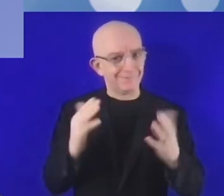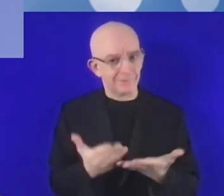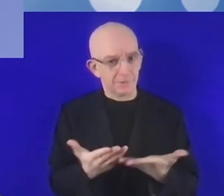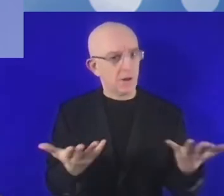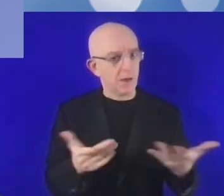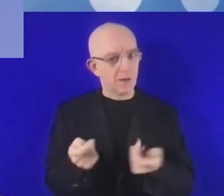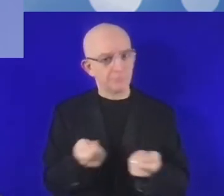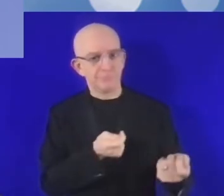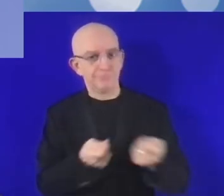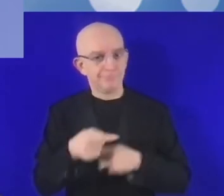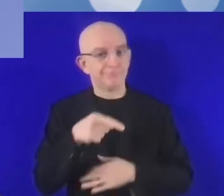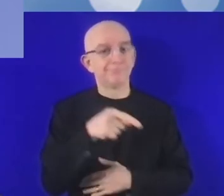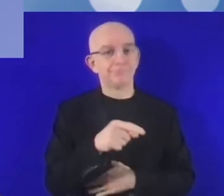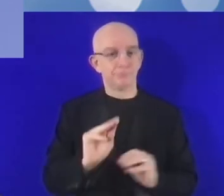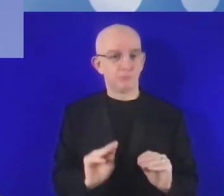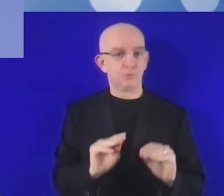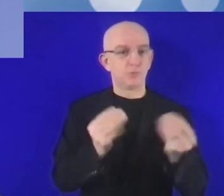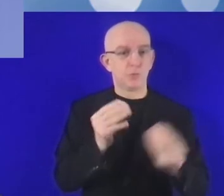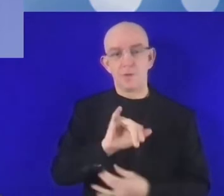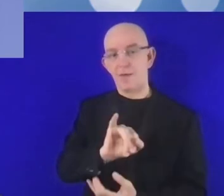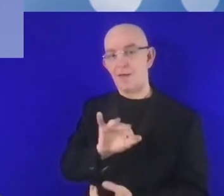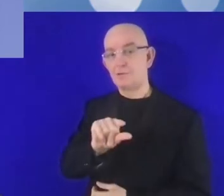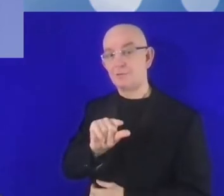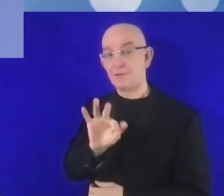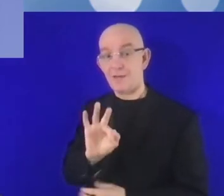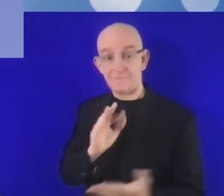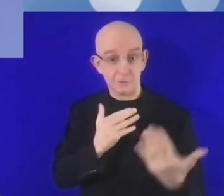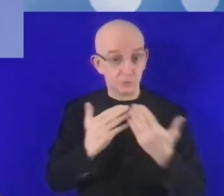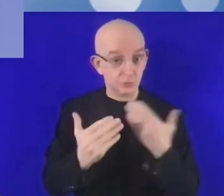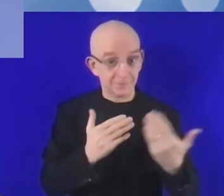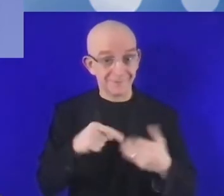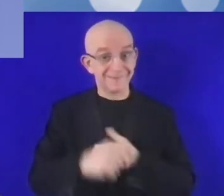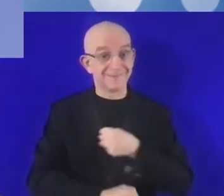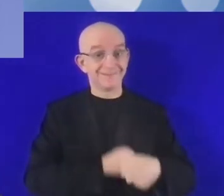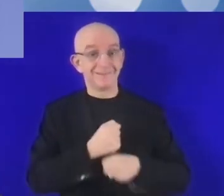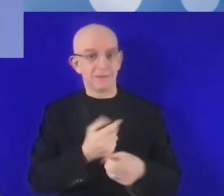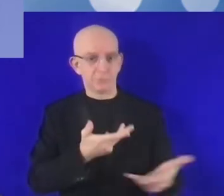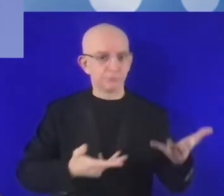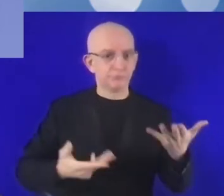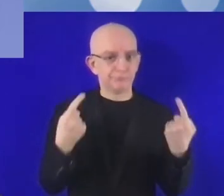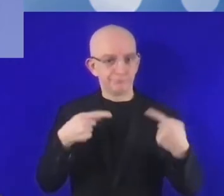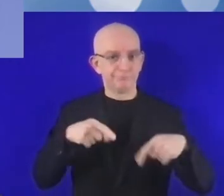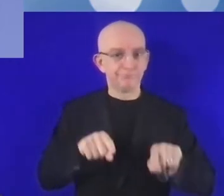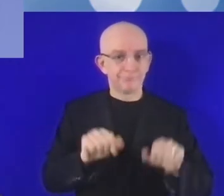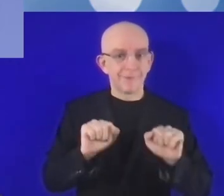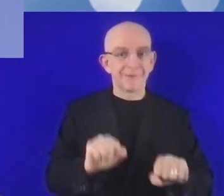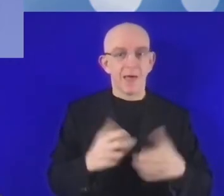il est important d'organiser le sommet des jeunes, le sommet des jeunes qui est une des facettes de ce sommet, de cet IGF